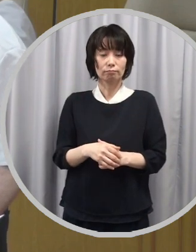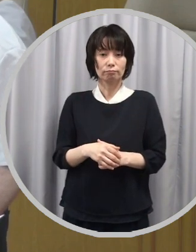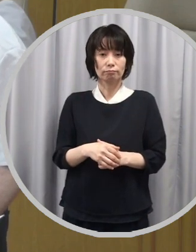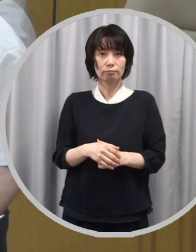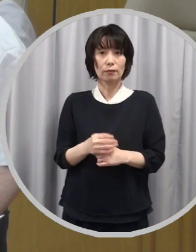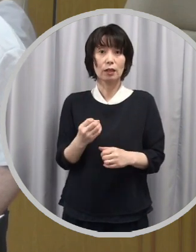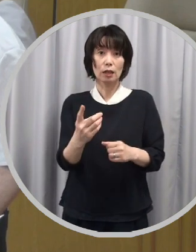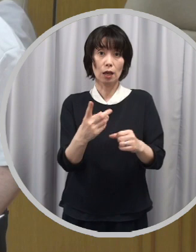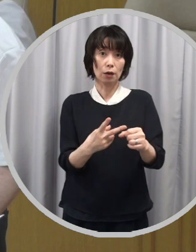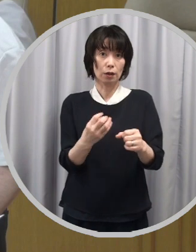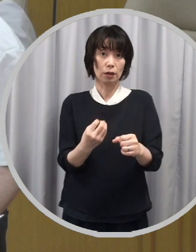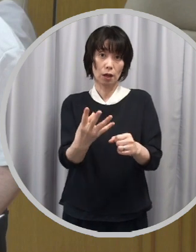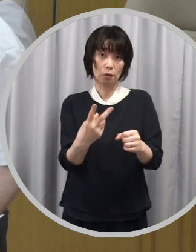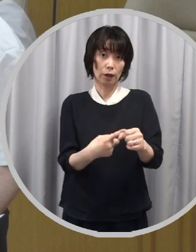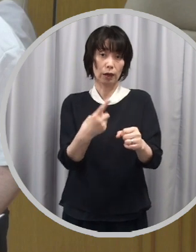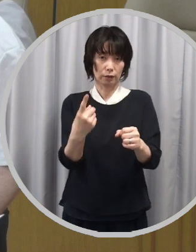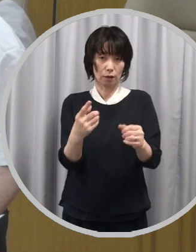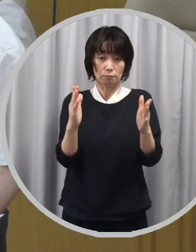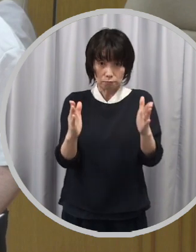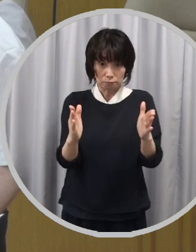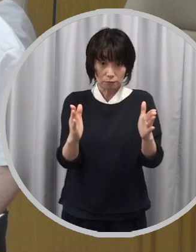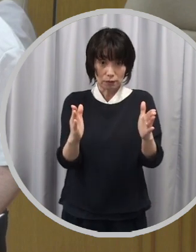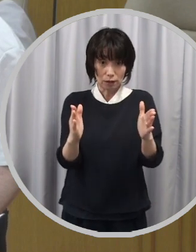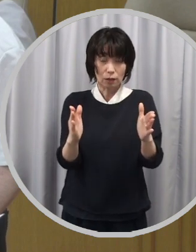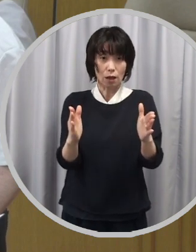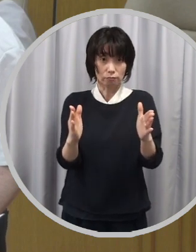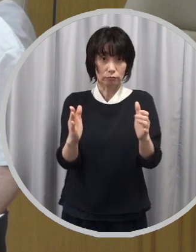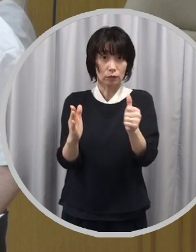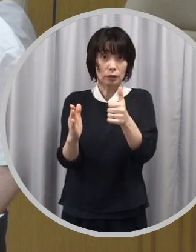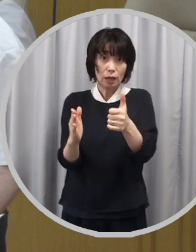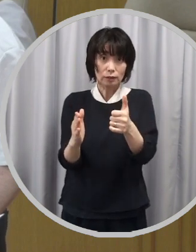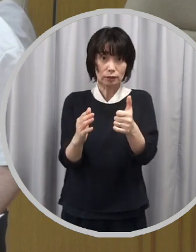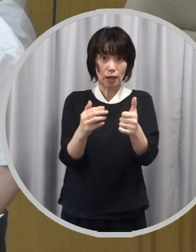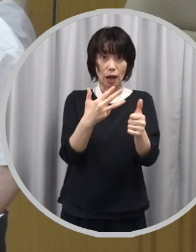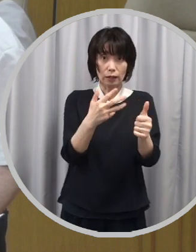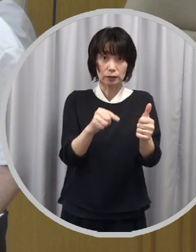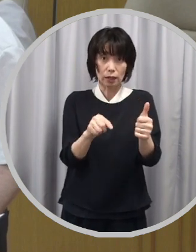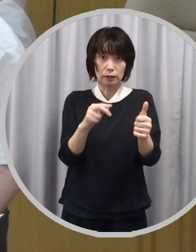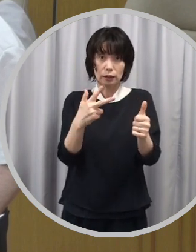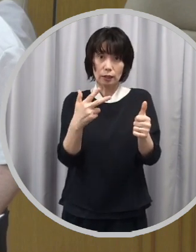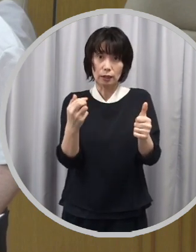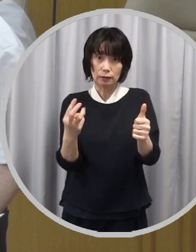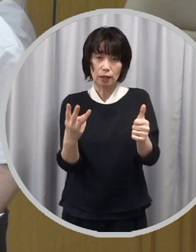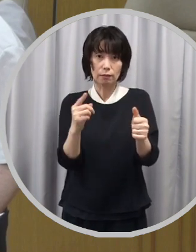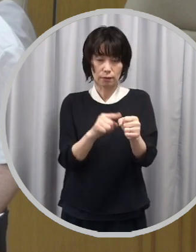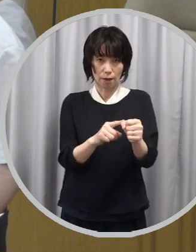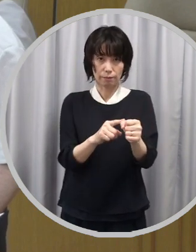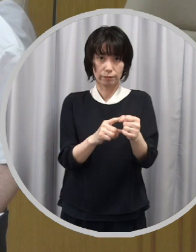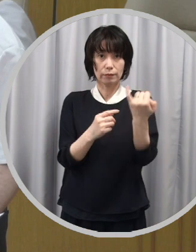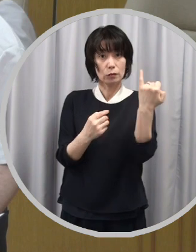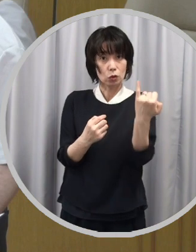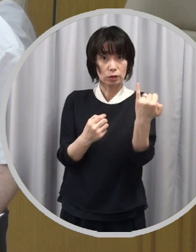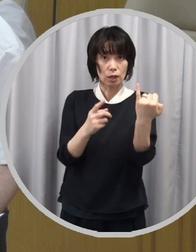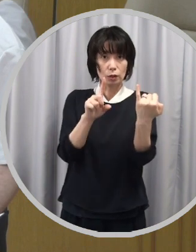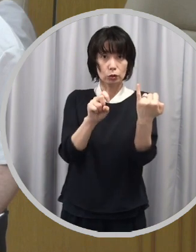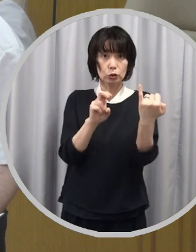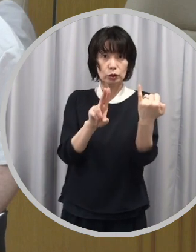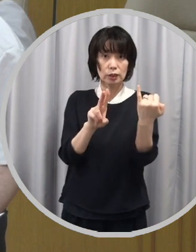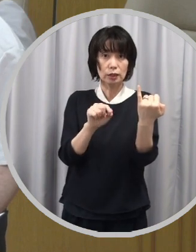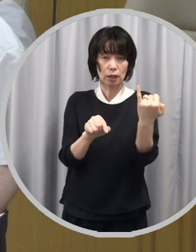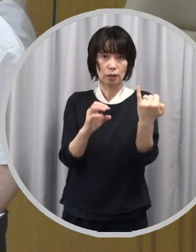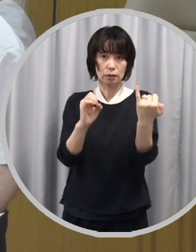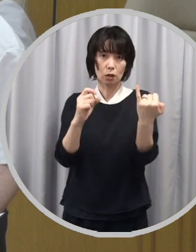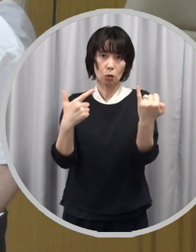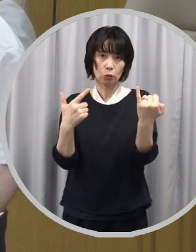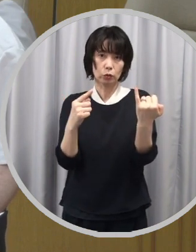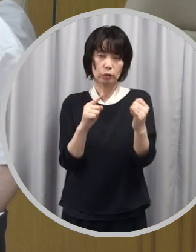令和元年におけるこの差は男性で 8.73 年、女性で 12.06 年の